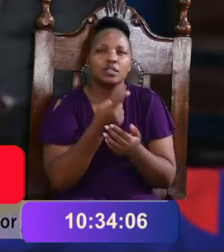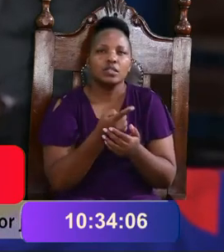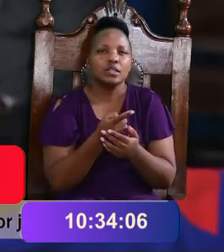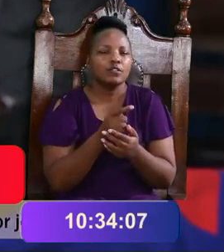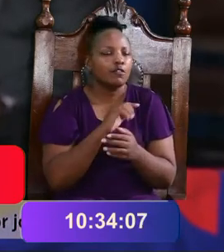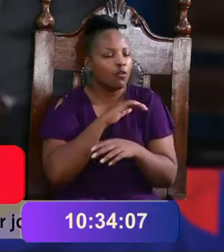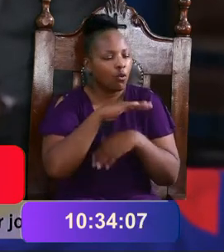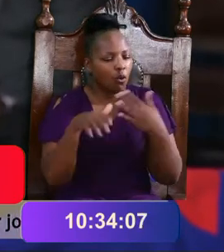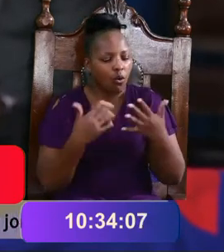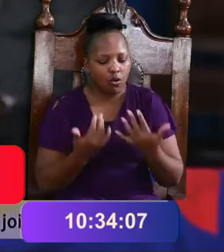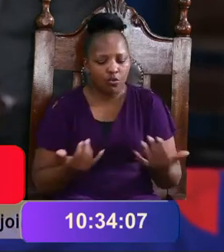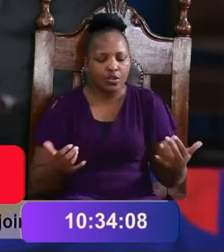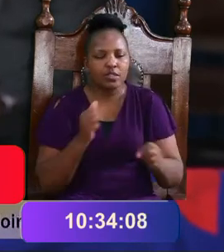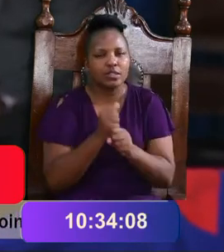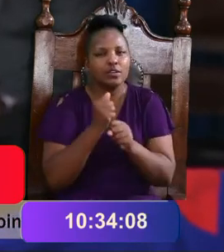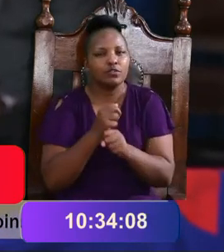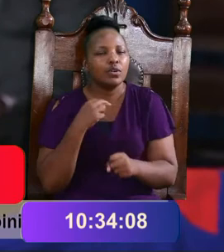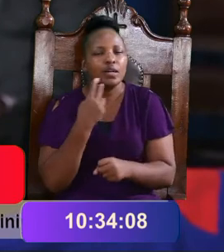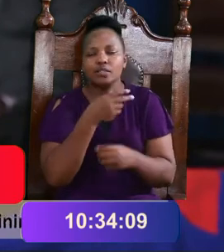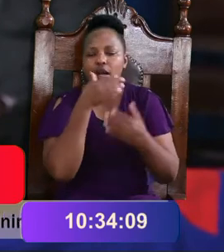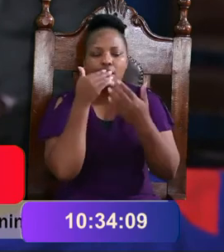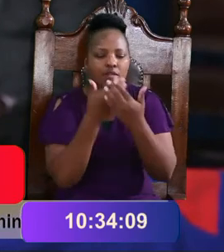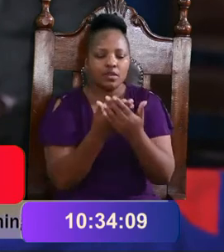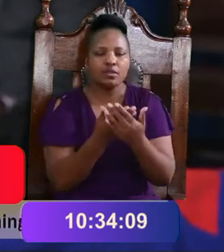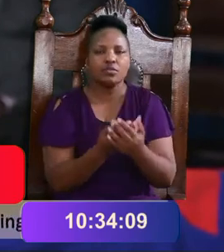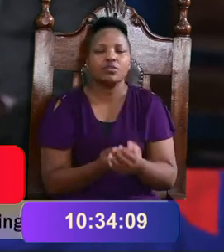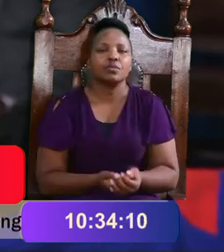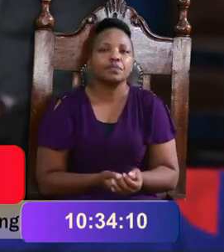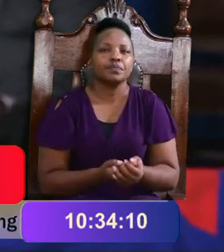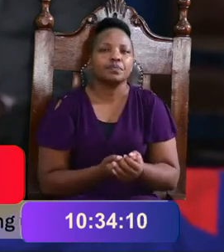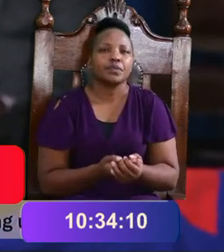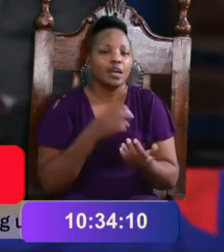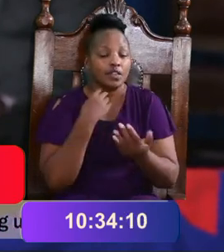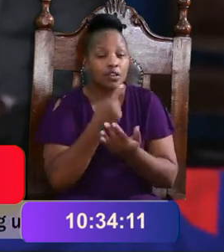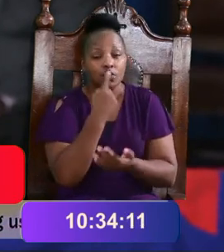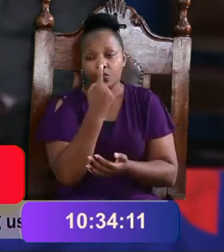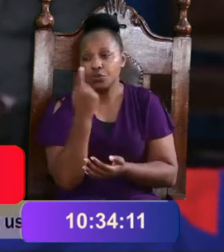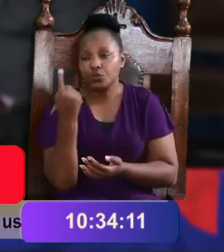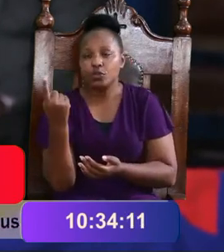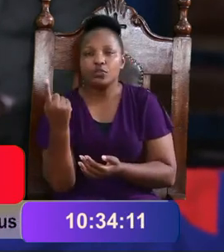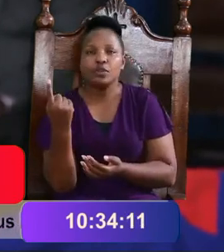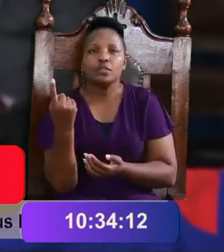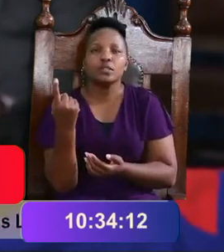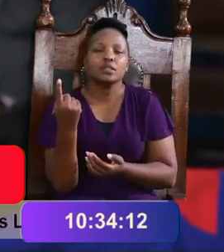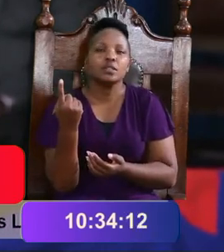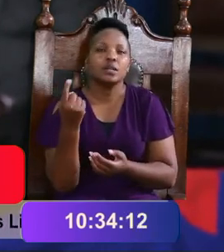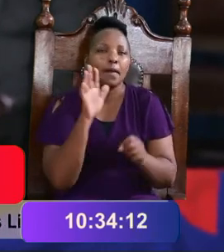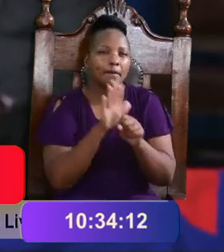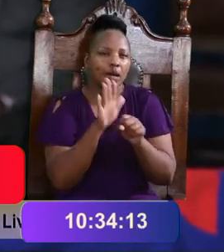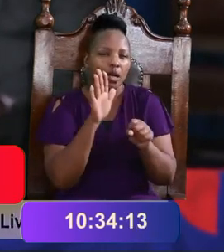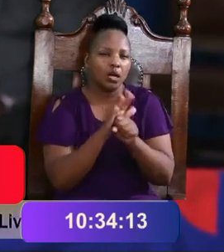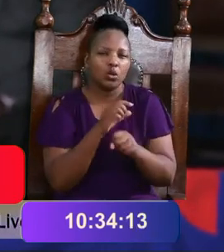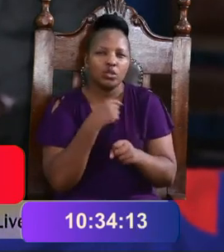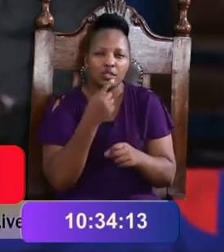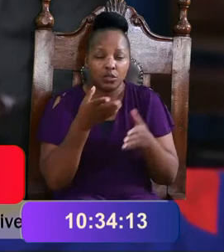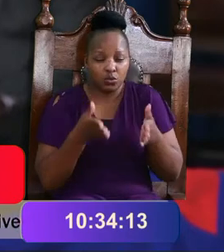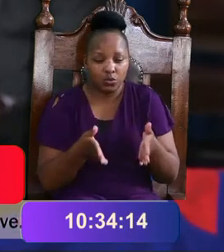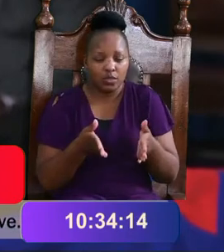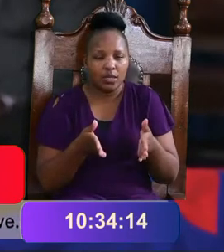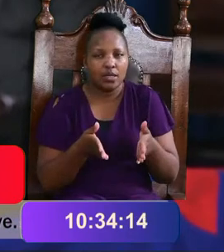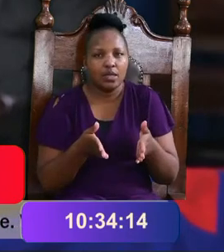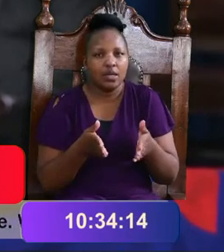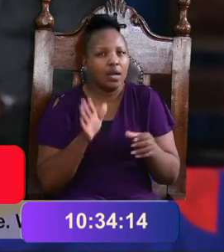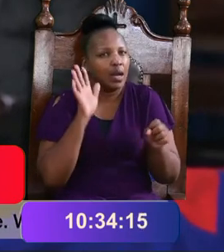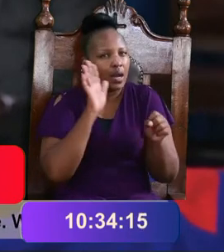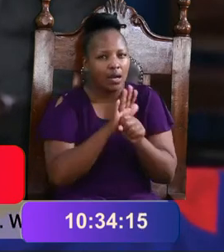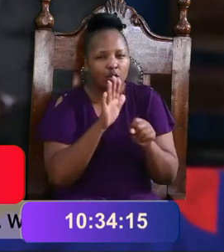kila jambo ambacho umetenda katika maisha yetu. Asanti kwa kila mmoja wetu hapa mfalme. Tuko na mengi ya kukuambia, tuko